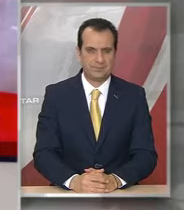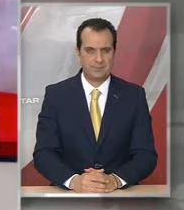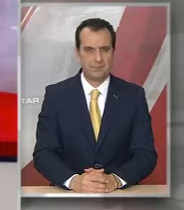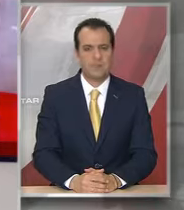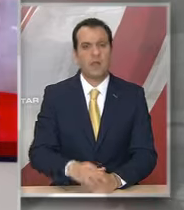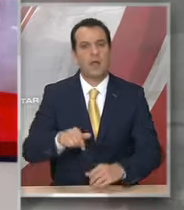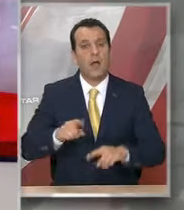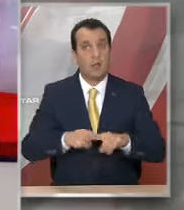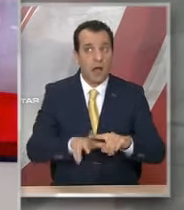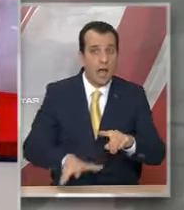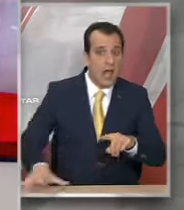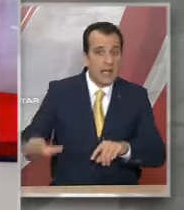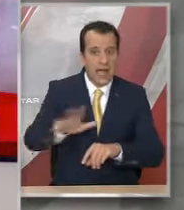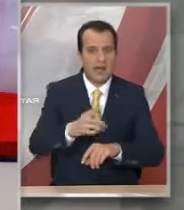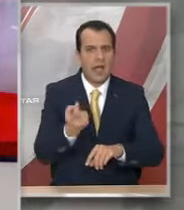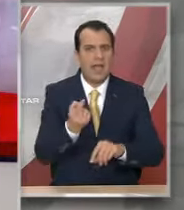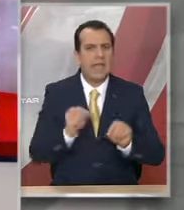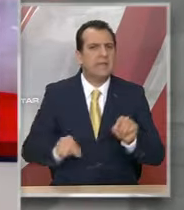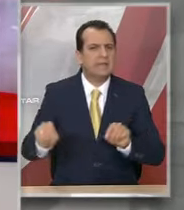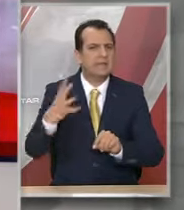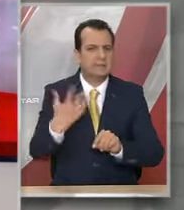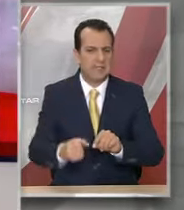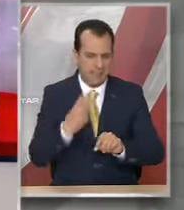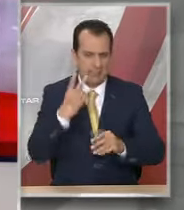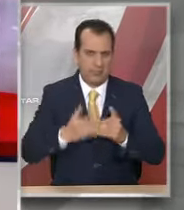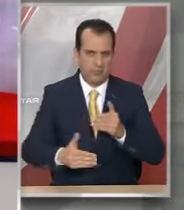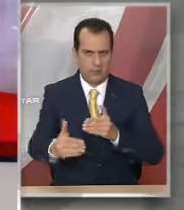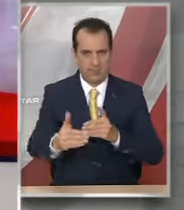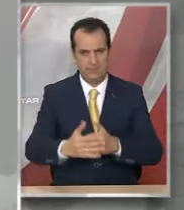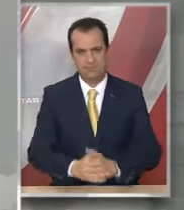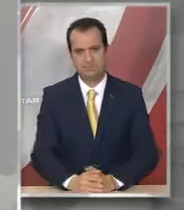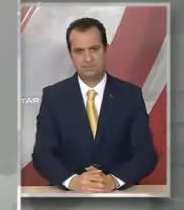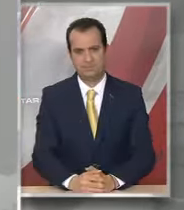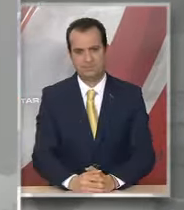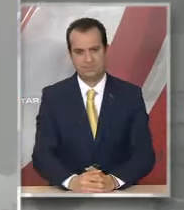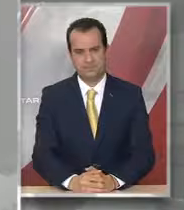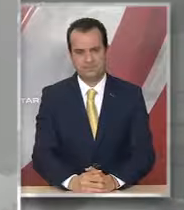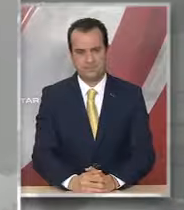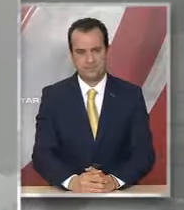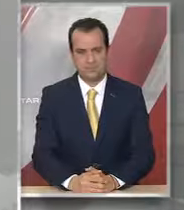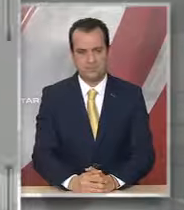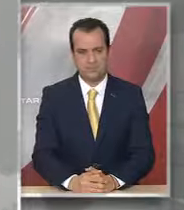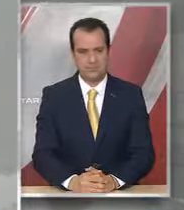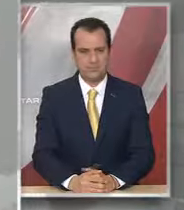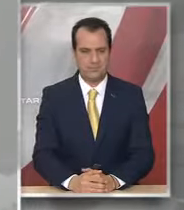Πάμε να δούμε τώρα ειδήσεις από την ελληνική περιφέρεια με την Τασούλα Παπα-Νικολάου.